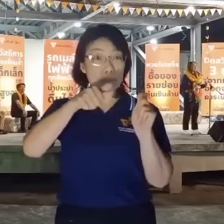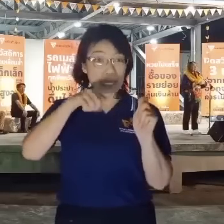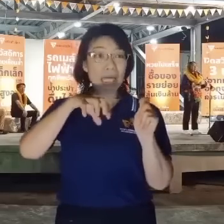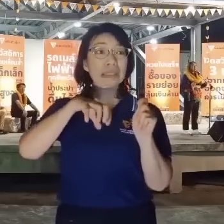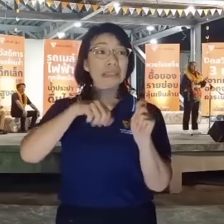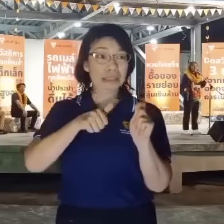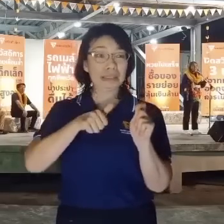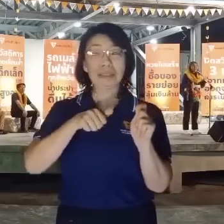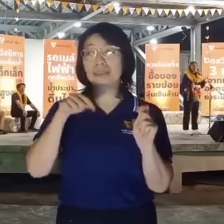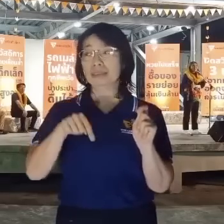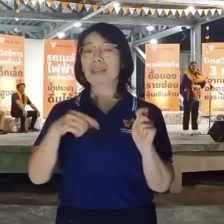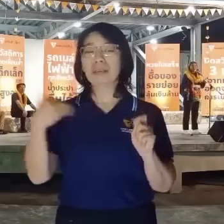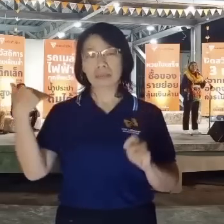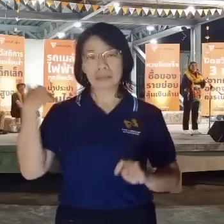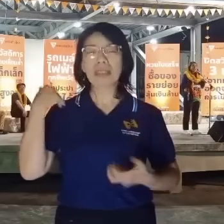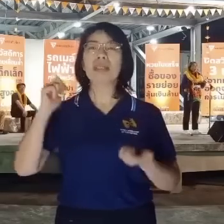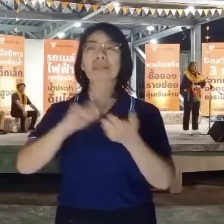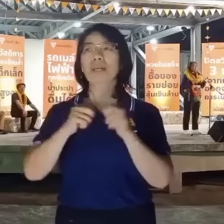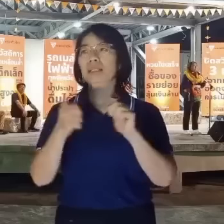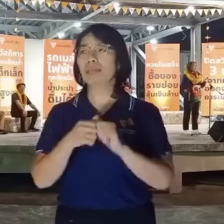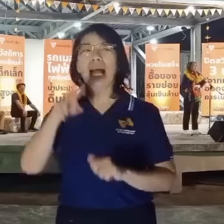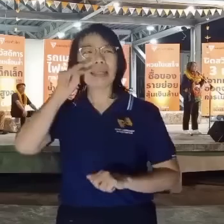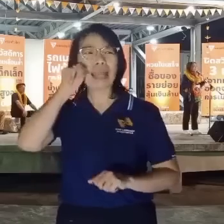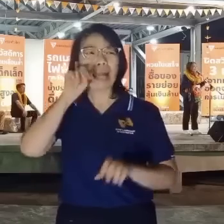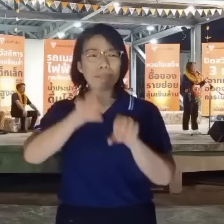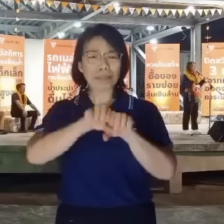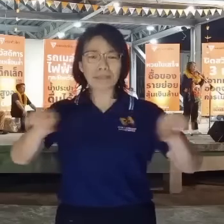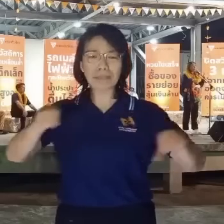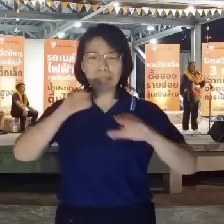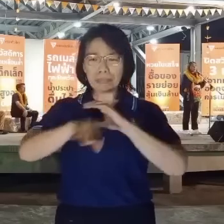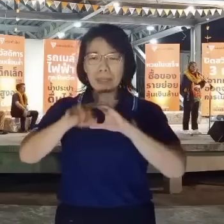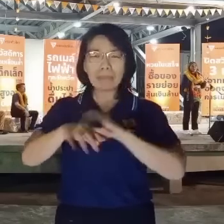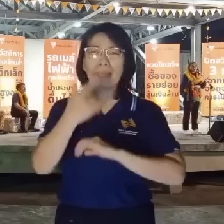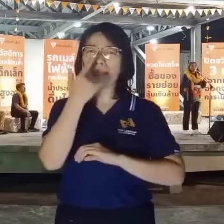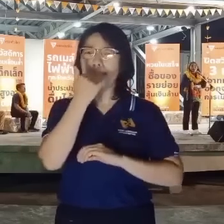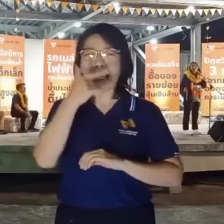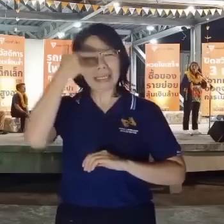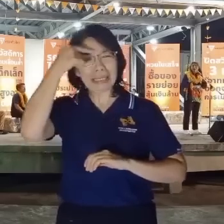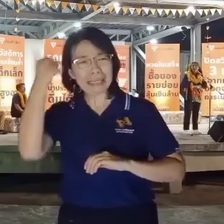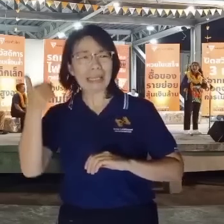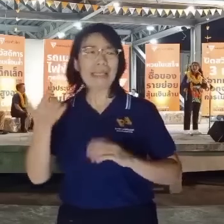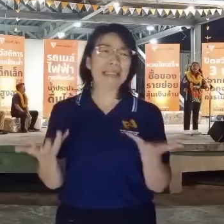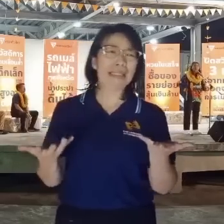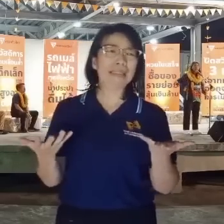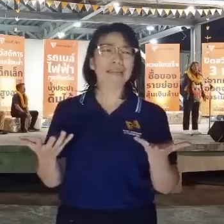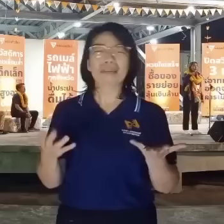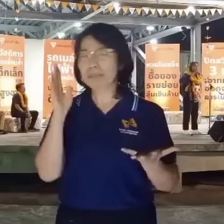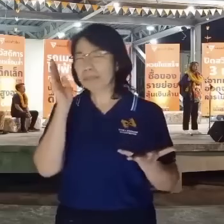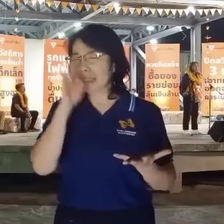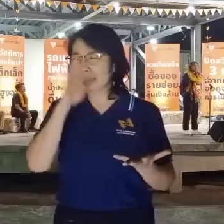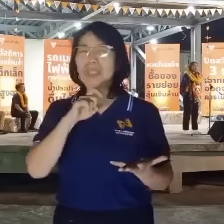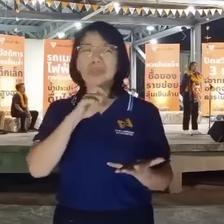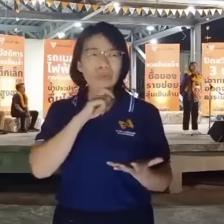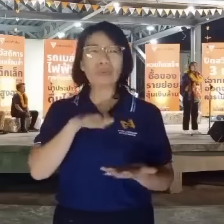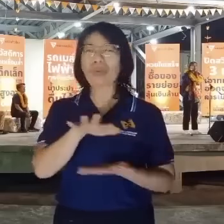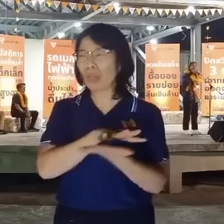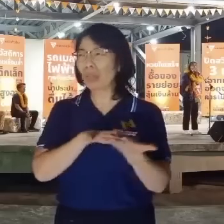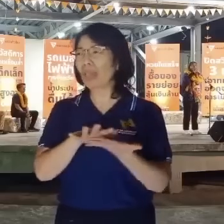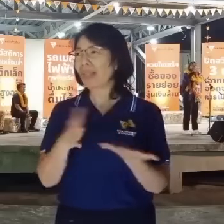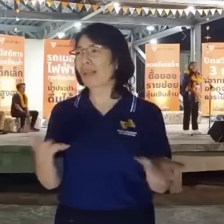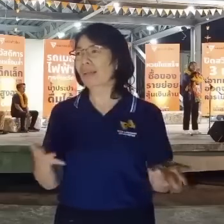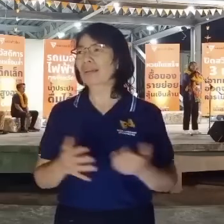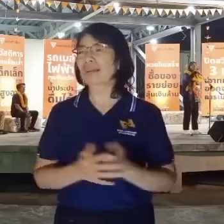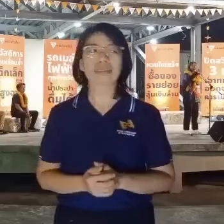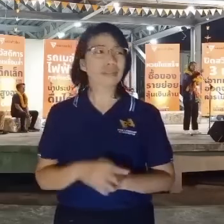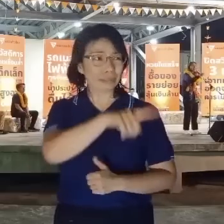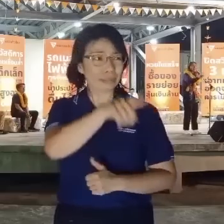ที่แบบนี้ยังมีปัญหาน้ำประปาเหม็นน้ำประปาดำน้ำประปาแดงเหม็นขุ่นอยู่เลยแบบนี้ประชา